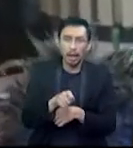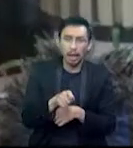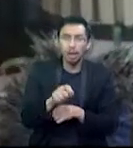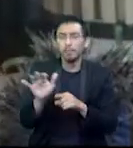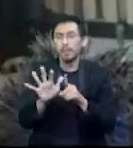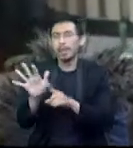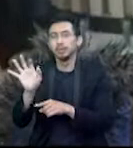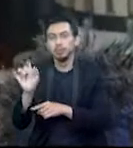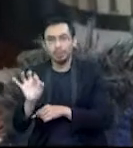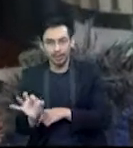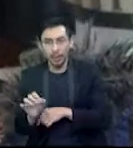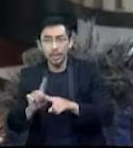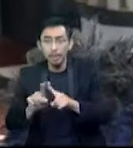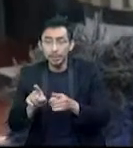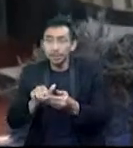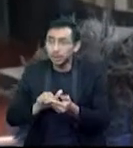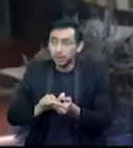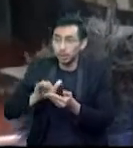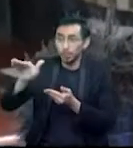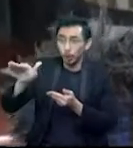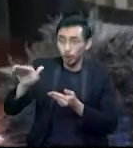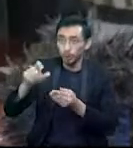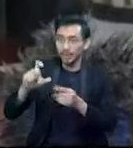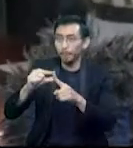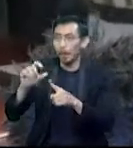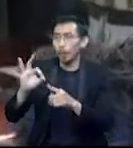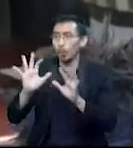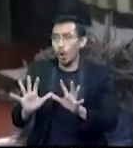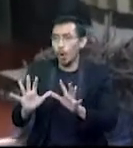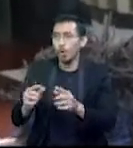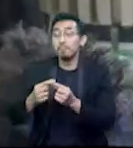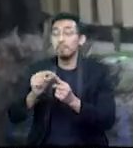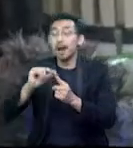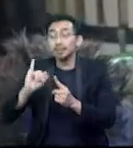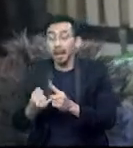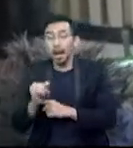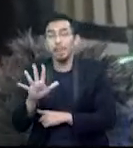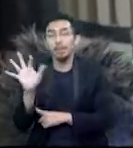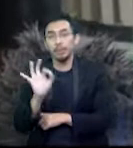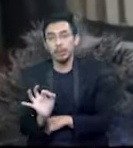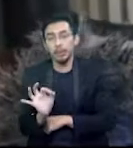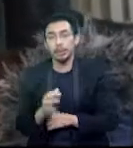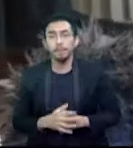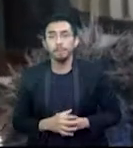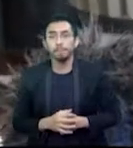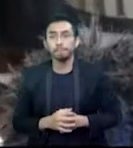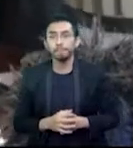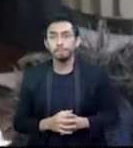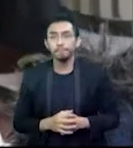harusnya ini negara dapat 15% tapi hanya mendapatkan lima persen sepuluh persennya hilang dari satu